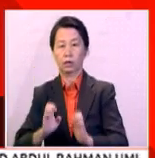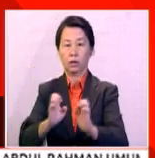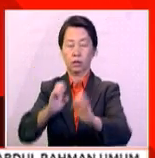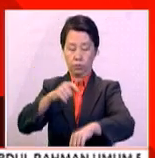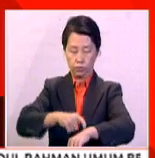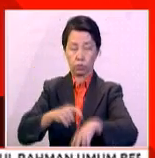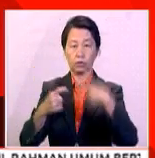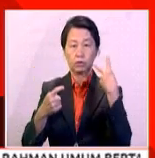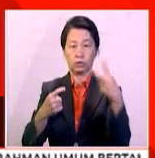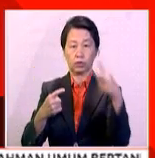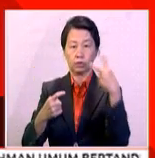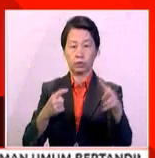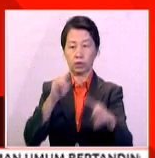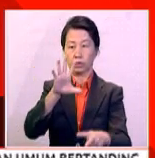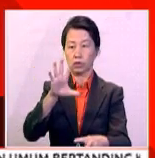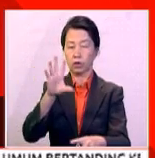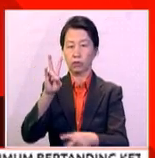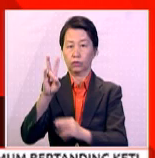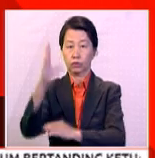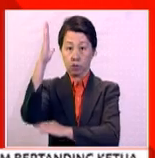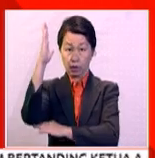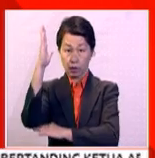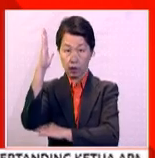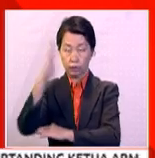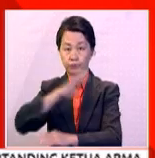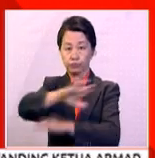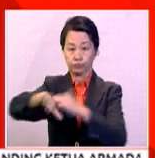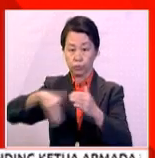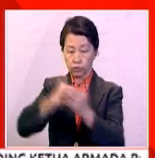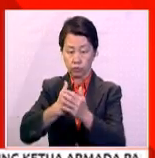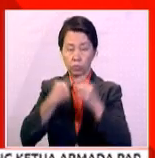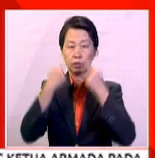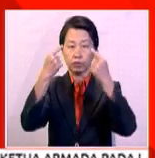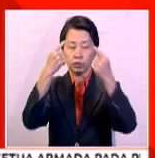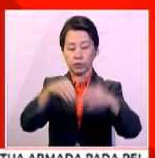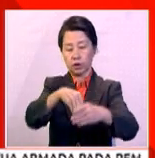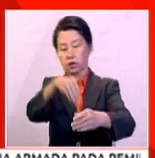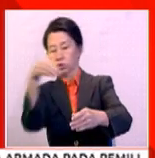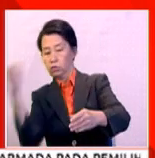pada 12.57 minit tengah hari. Kesemua mangsa berjaya